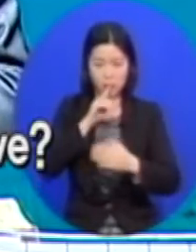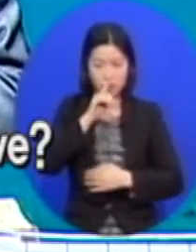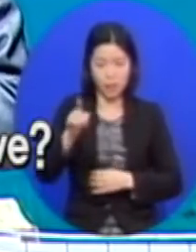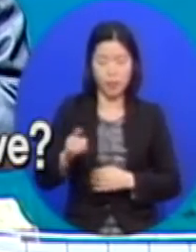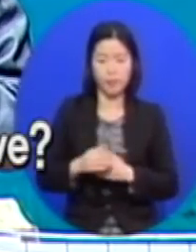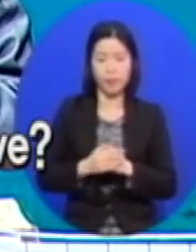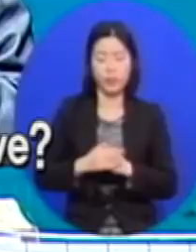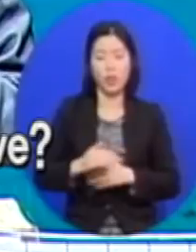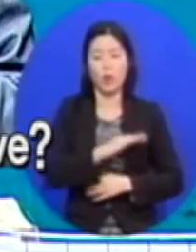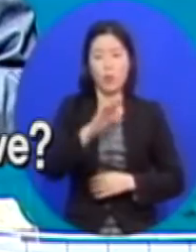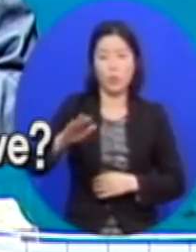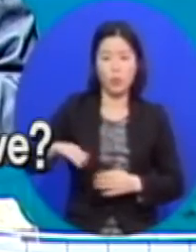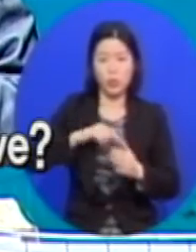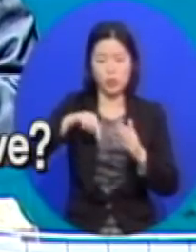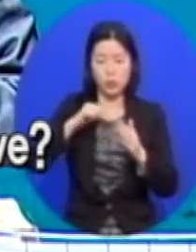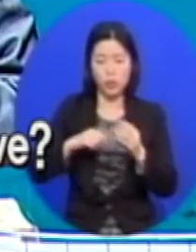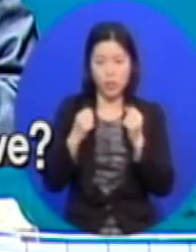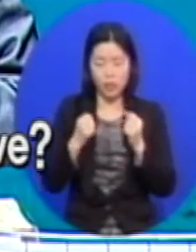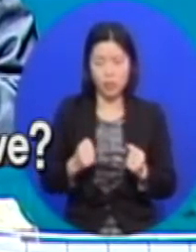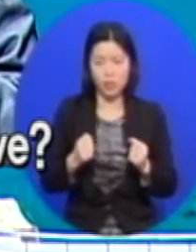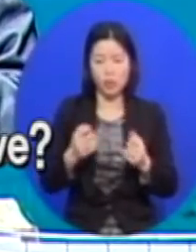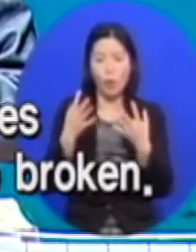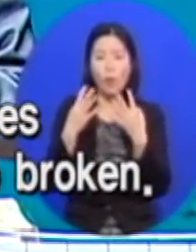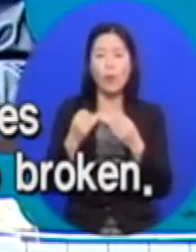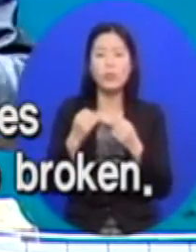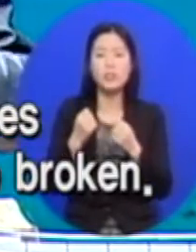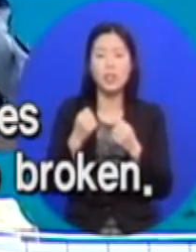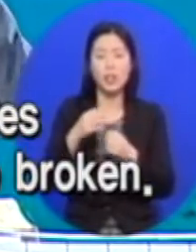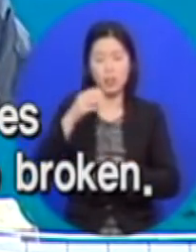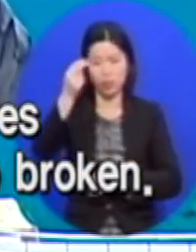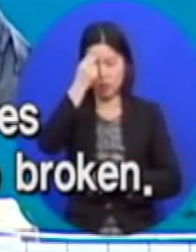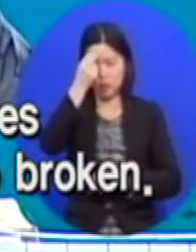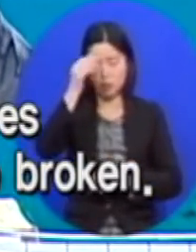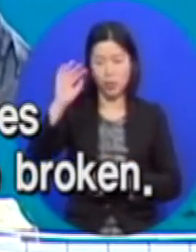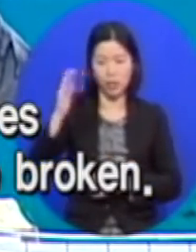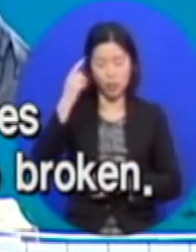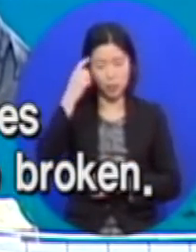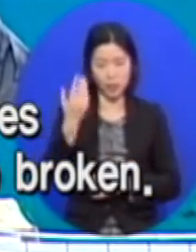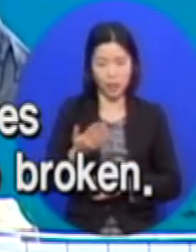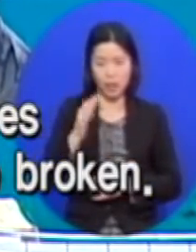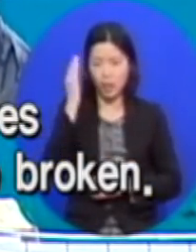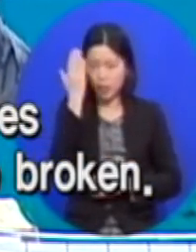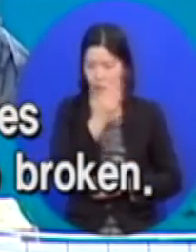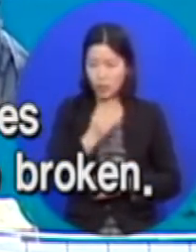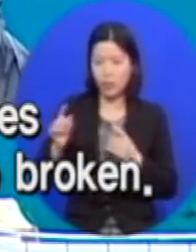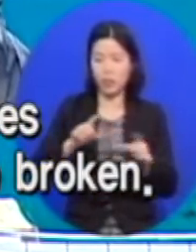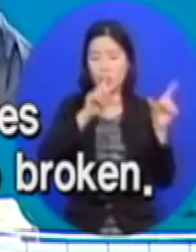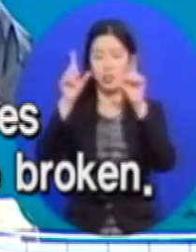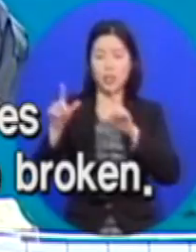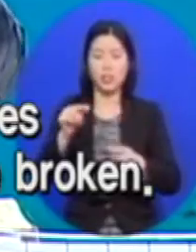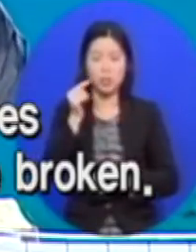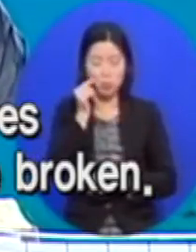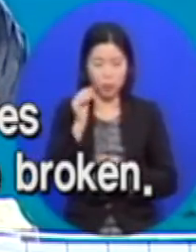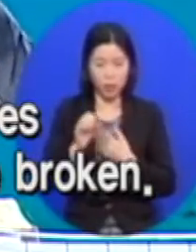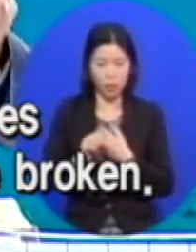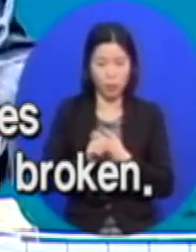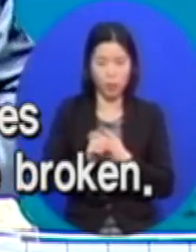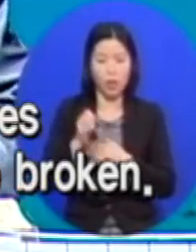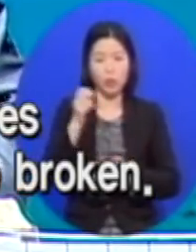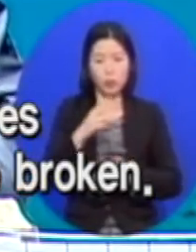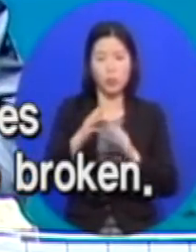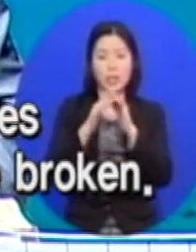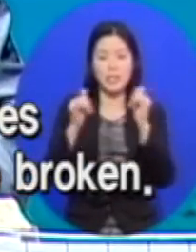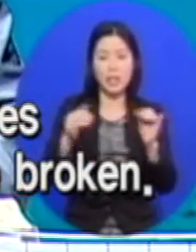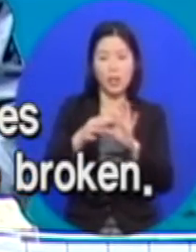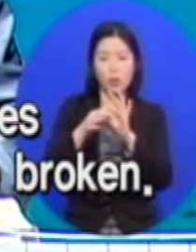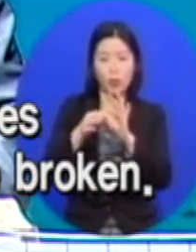우리 안에 계신 성령님이 언제 군심 하실까요 우리가 깨끗하게 살지 못하고 그리고 사랑 과의 관계가 깨어져